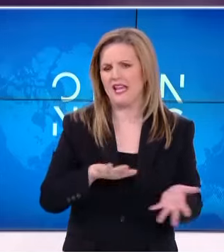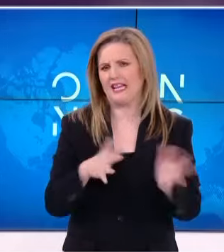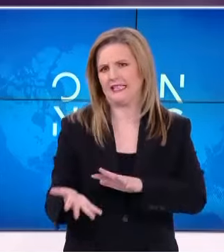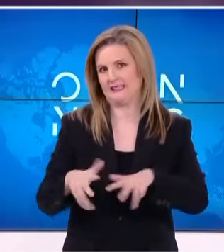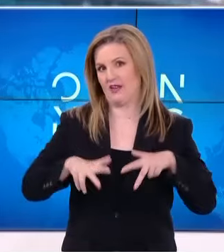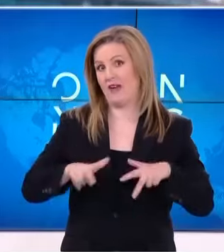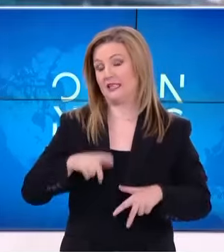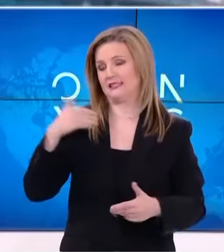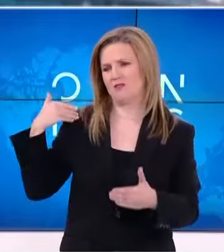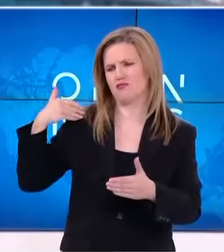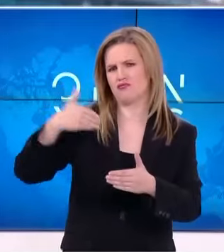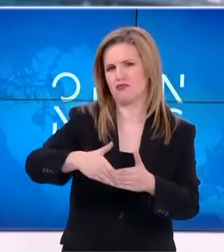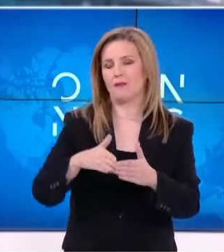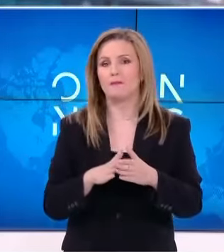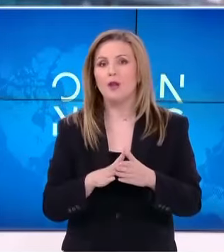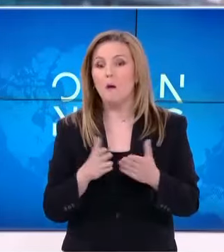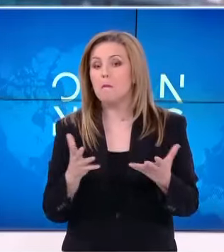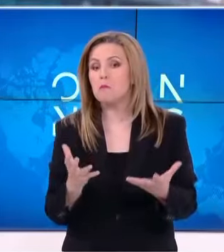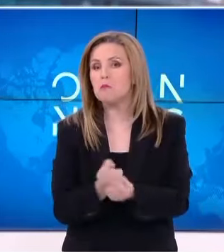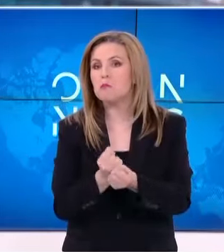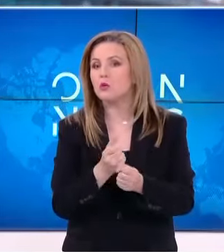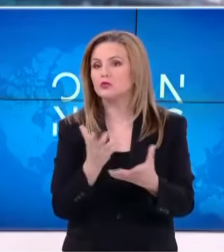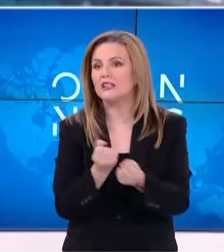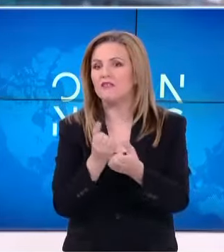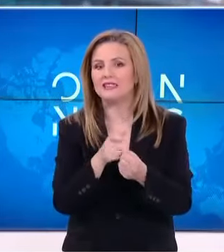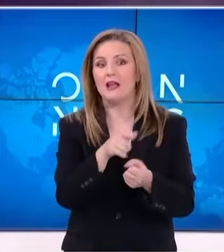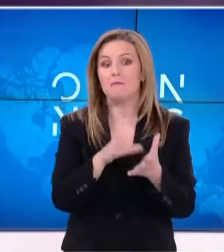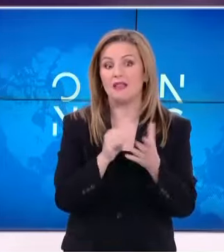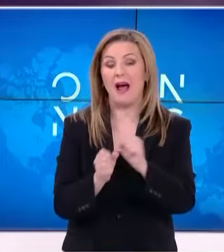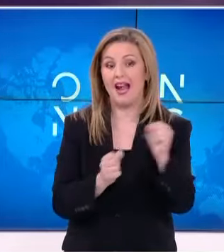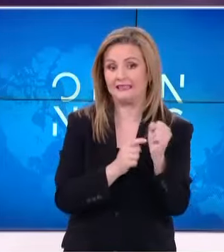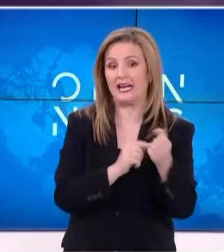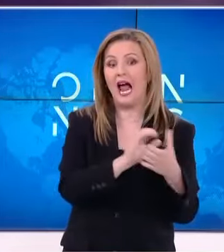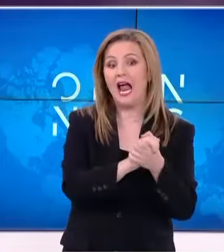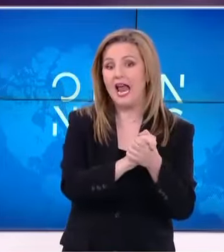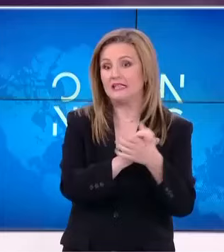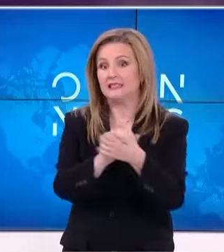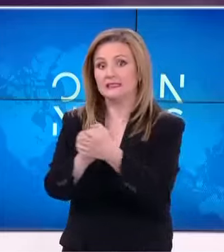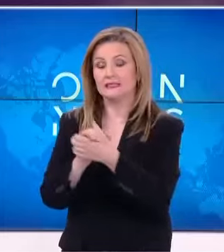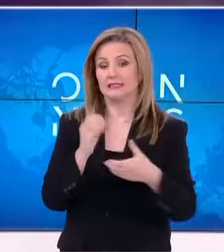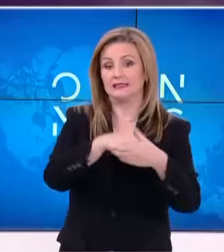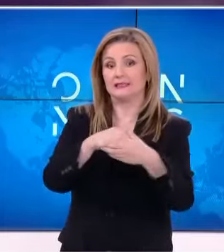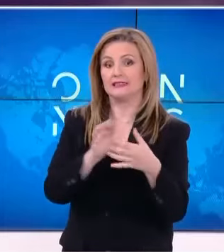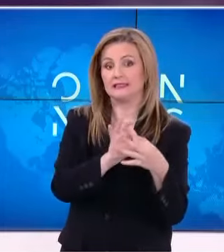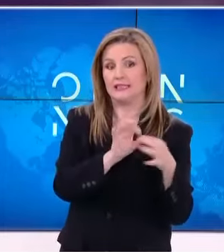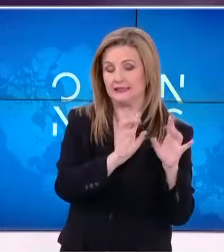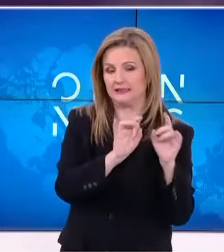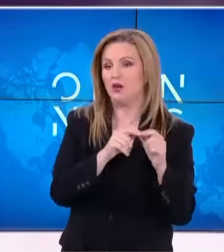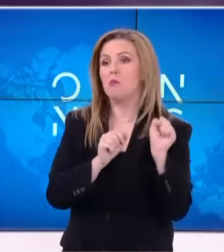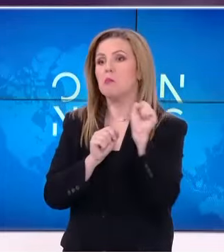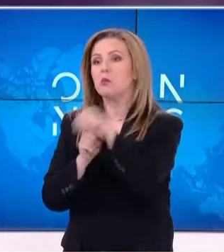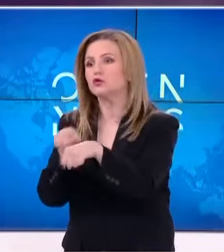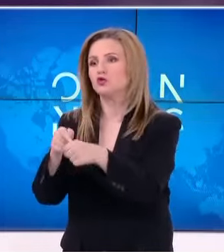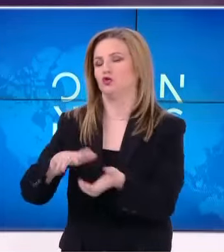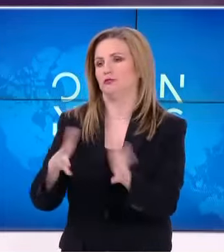γίνει αυτό απέναντι στην κυριαρχία έως τώρα του κυριάκου μητσοτάκη γιατί έχει άλλα ρία χρόνια καθαρά μπροστά τ αν δε συμβεί κάτι ω αυτό είναι που